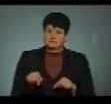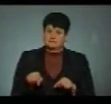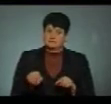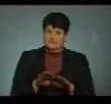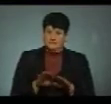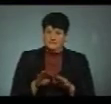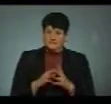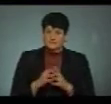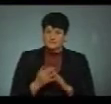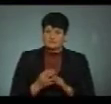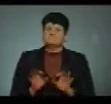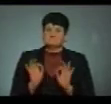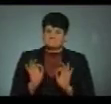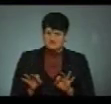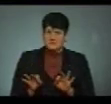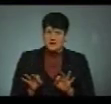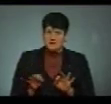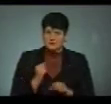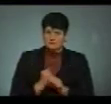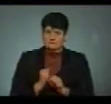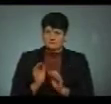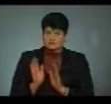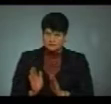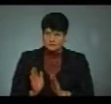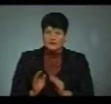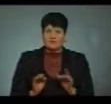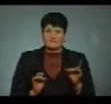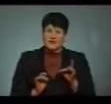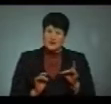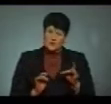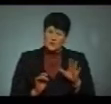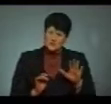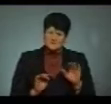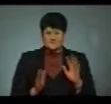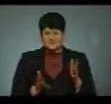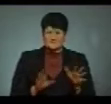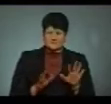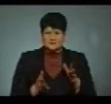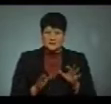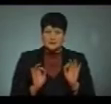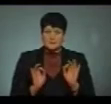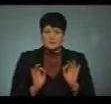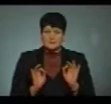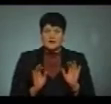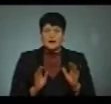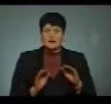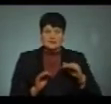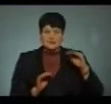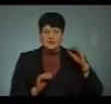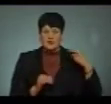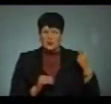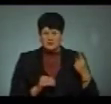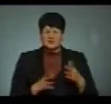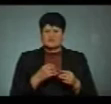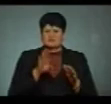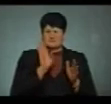села правильно влада діє, на рівні району менш правильно, на рівні області